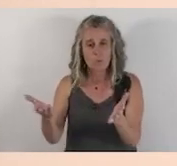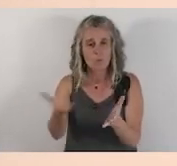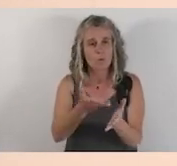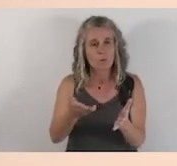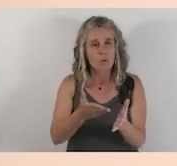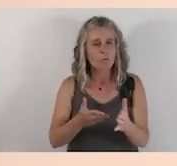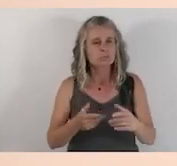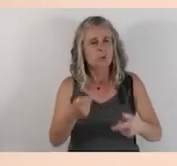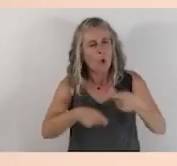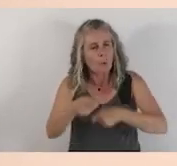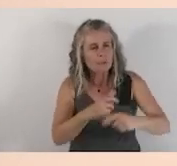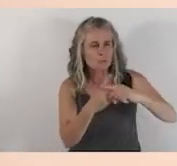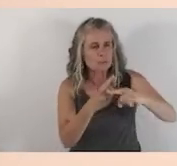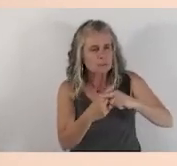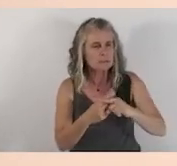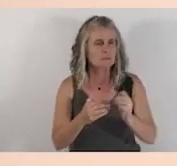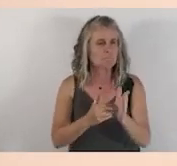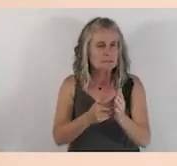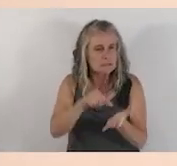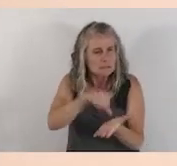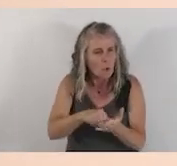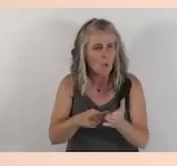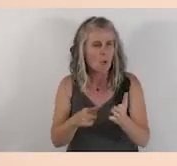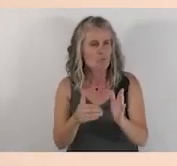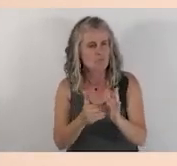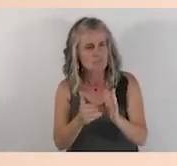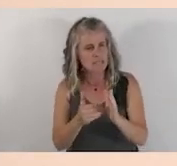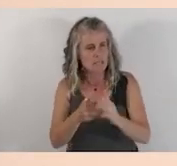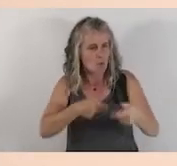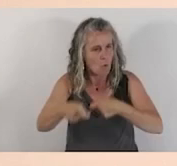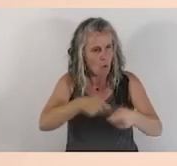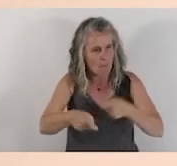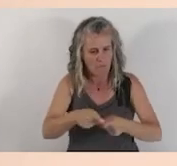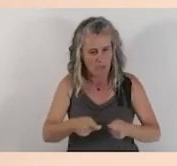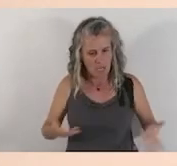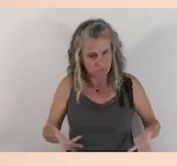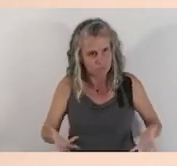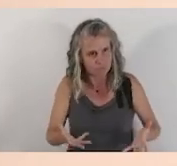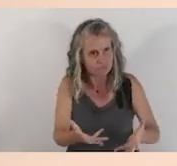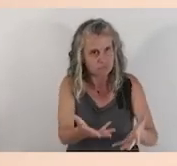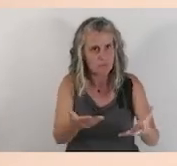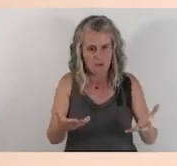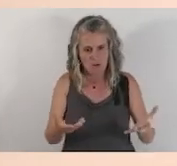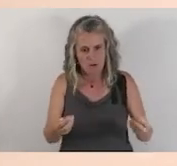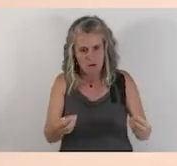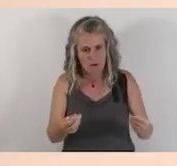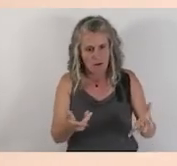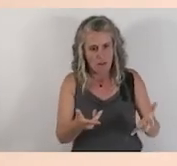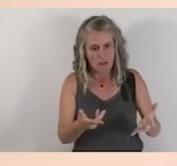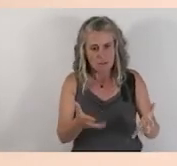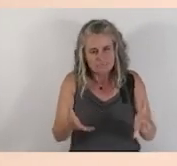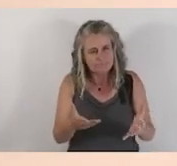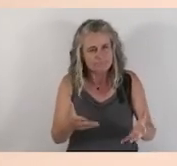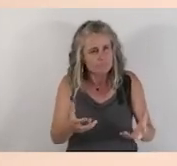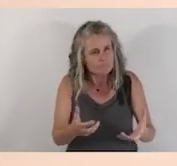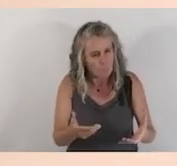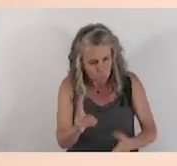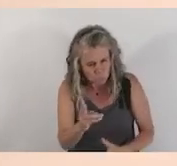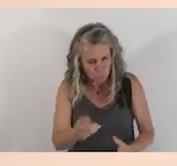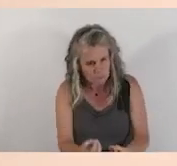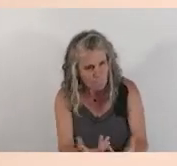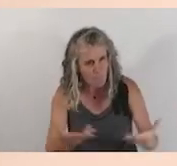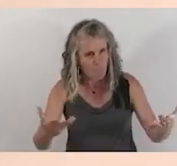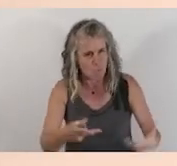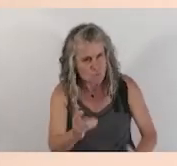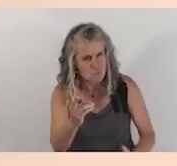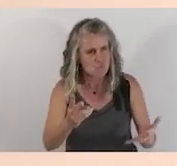Marseille Centre, Marseille Commerce, de façon à renforcer l'animation commerciale, culturelle et sociale de proximité. Donc ces associations